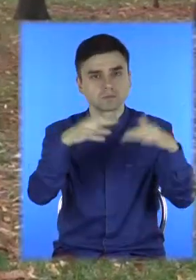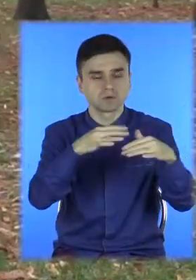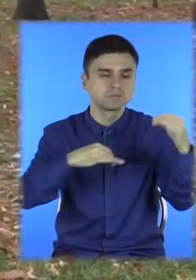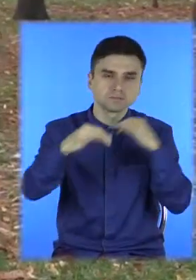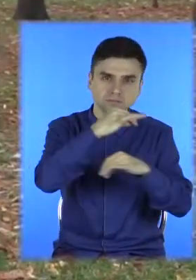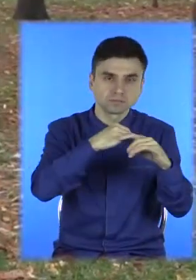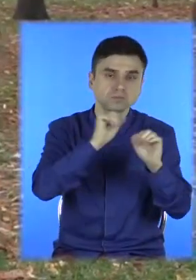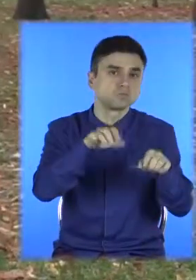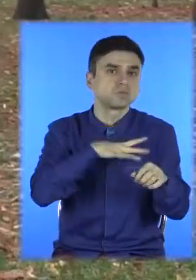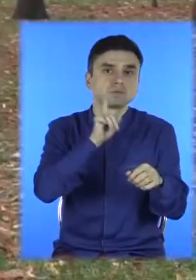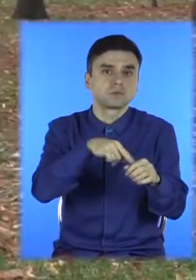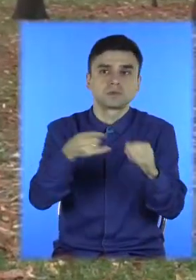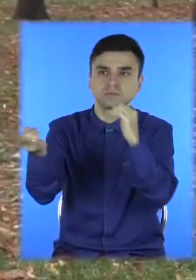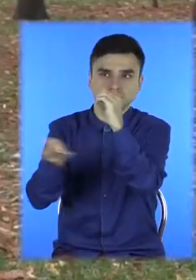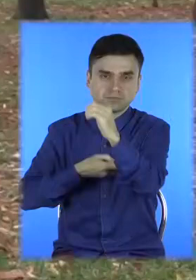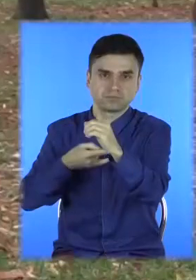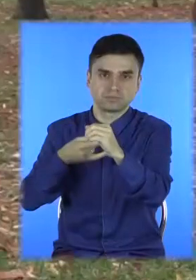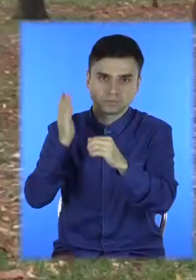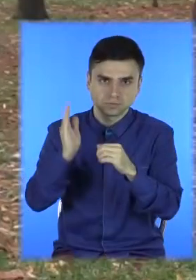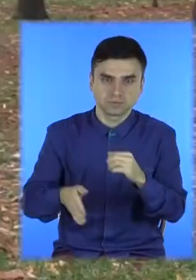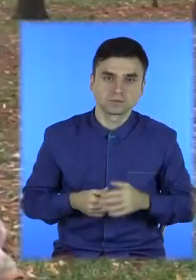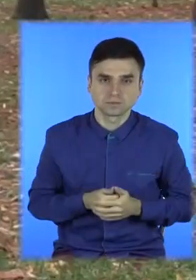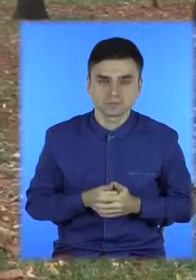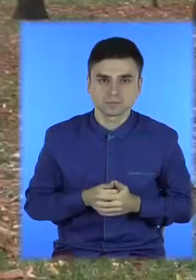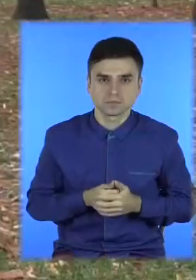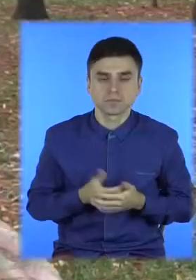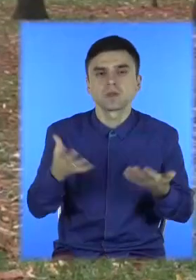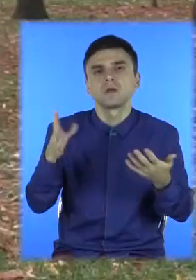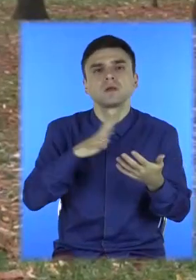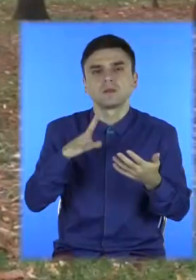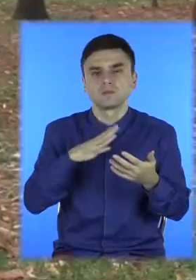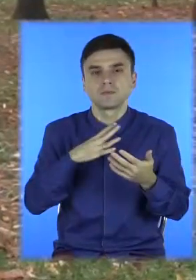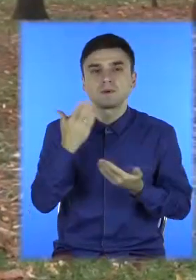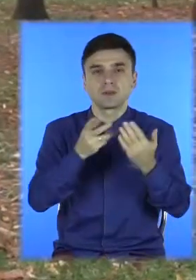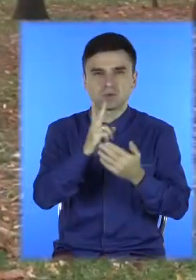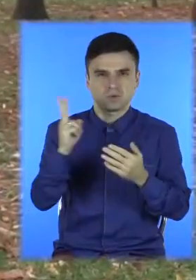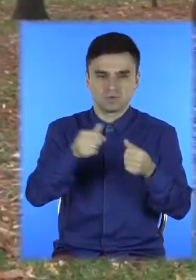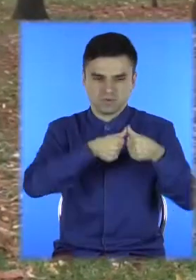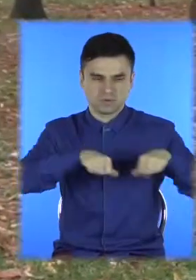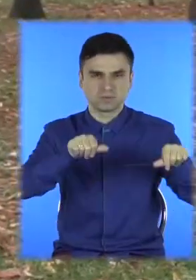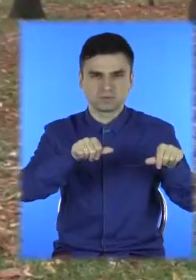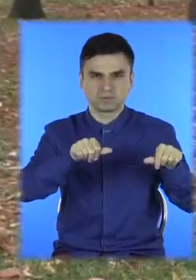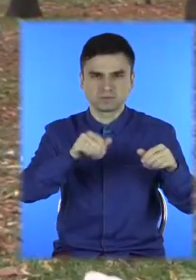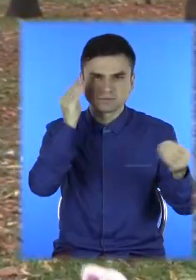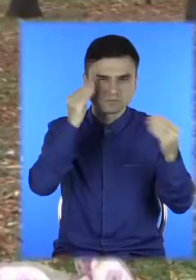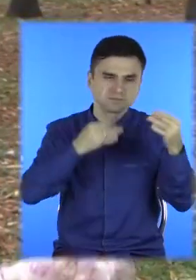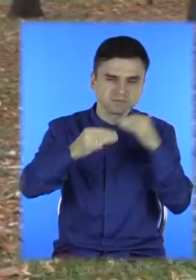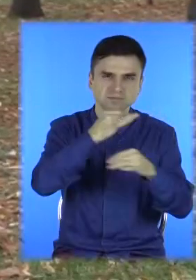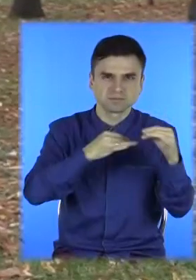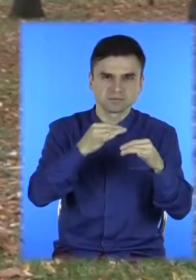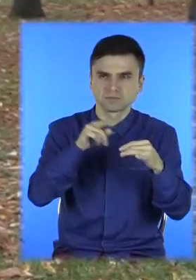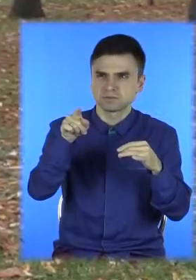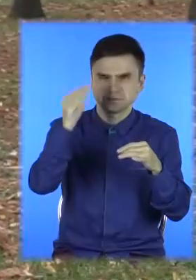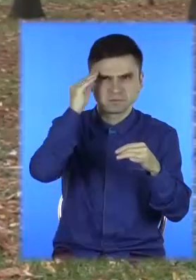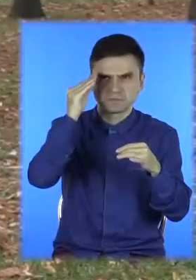что кто-то из комиссии посчитает нужным оставить еще на некоторое время,